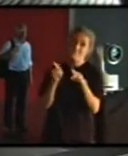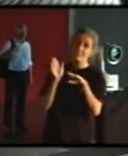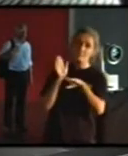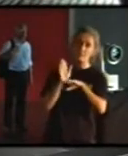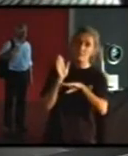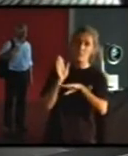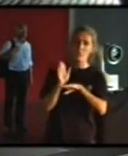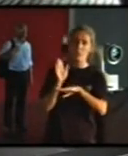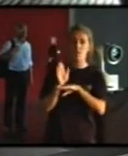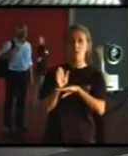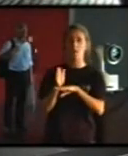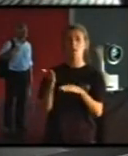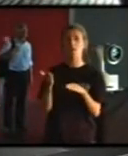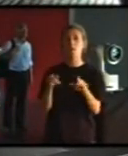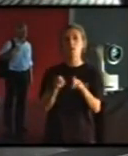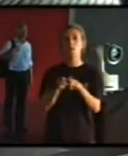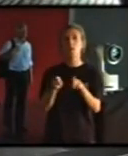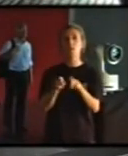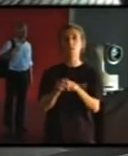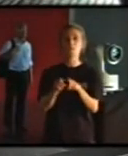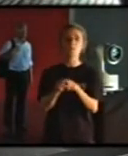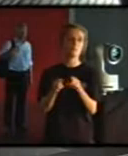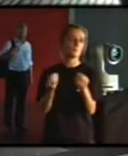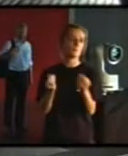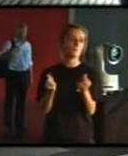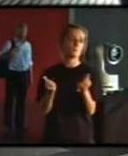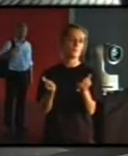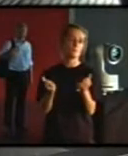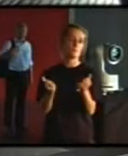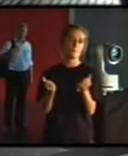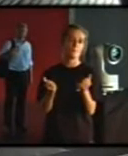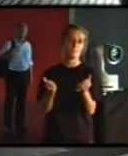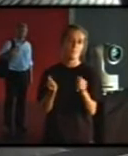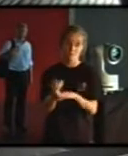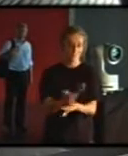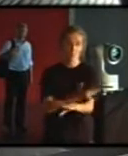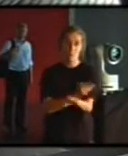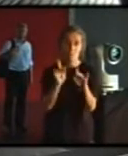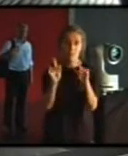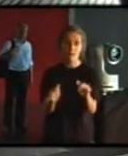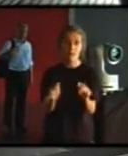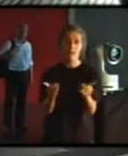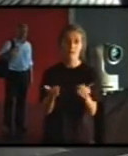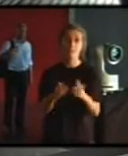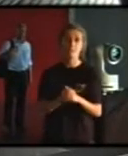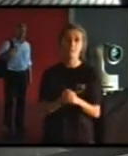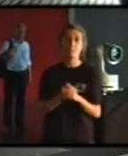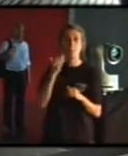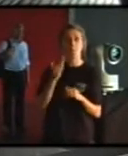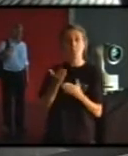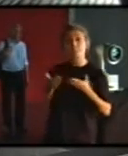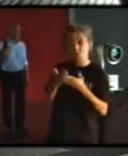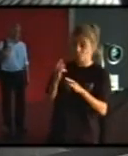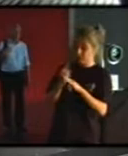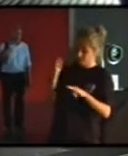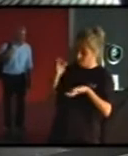et, comment dire, c'est un monument aussi beaucoup émotionnel pour les personnes qui l'ont vécu et